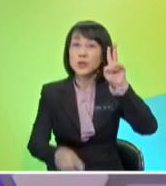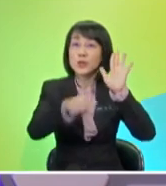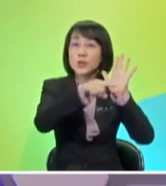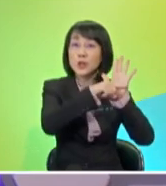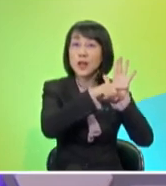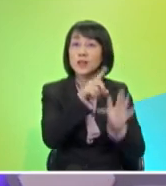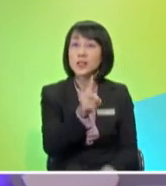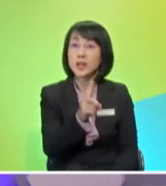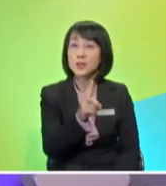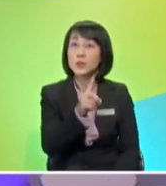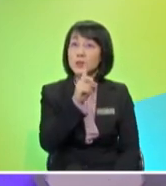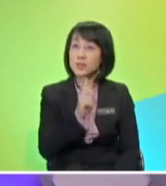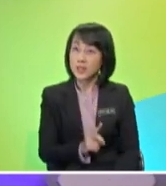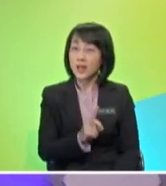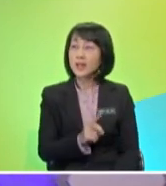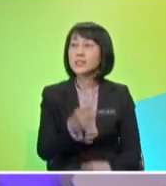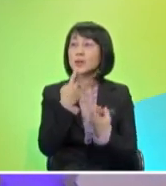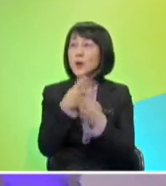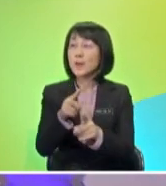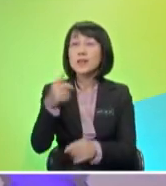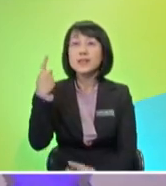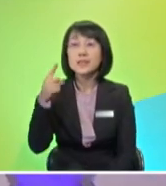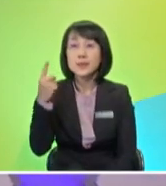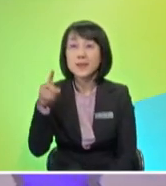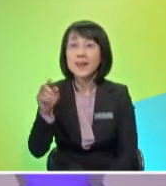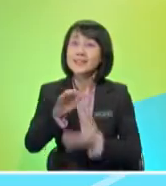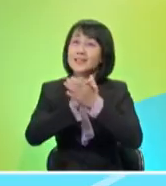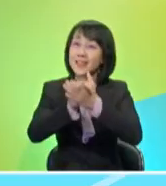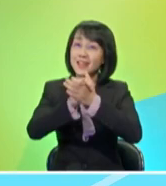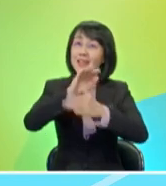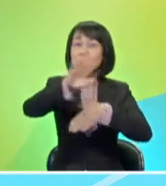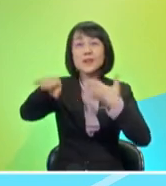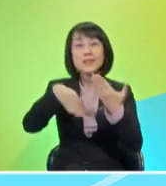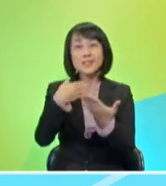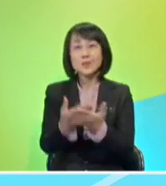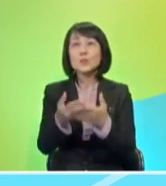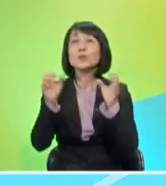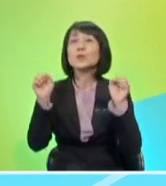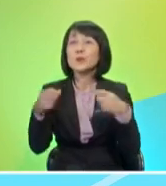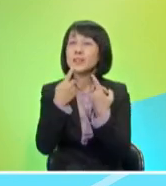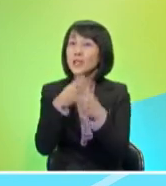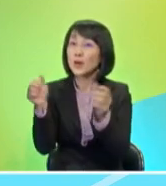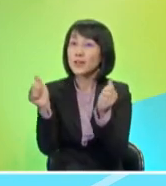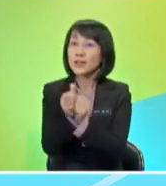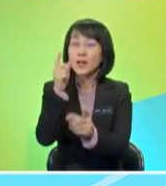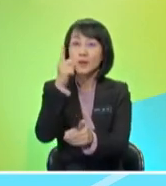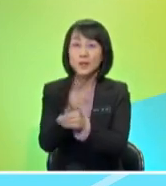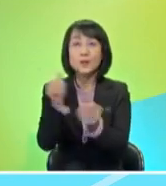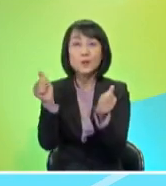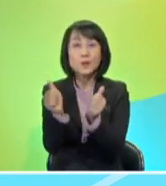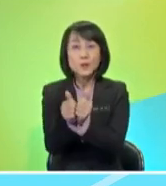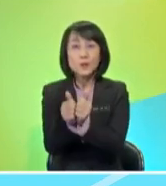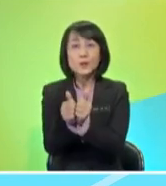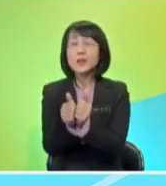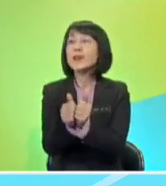jawapannya adalah 11. Okey, tahniah kepada semua dapat menjawab dengan betul dan menggunakan kaedah yang